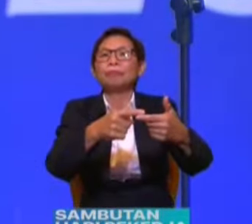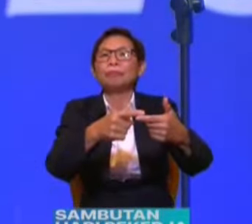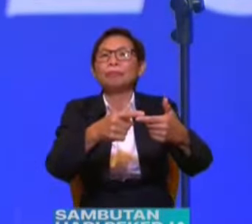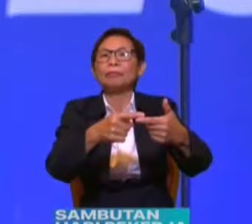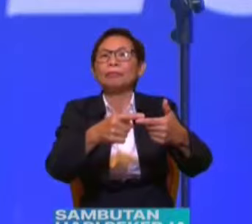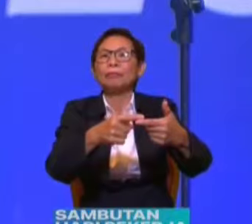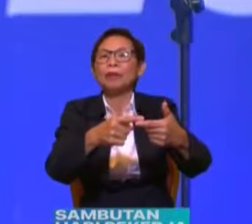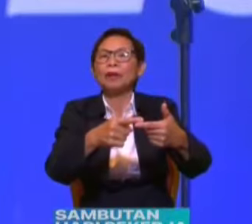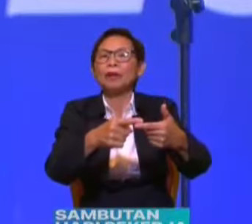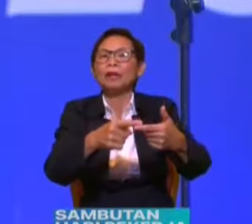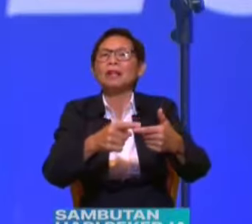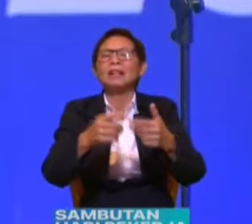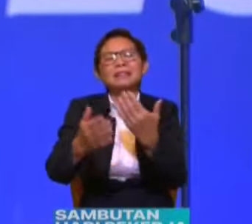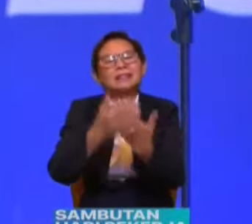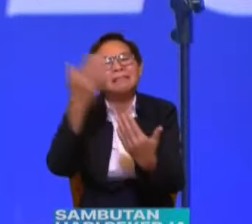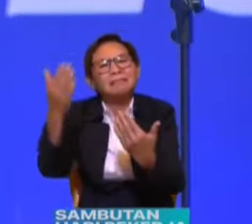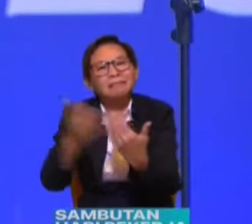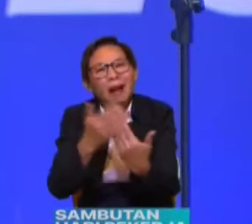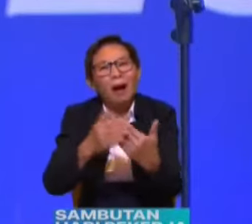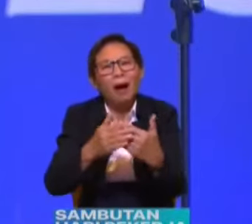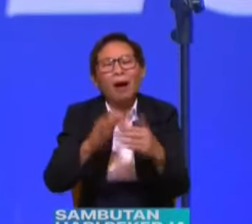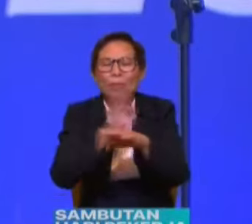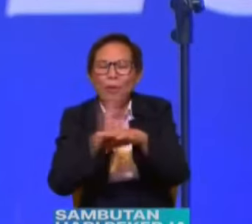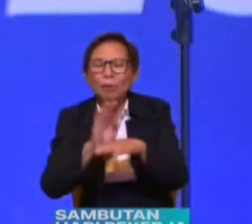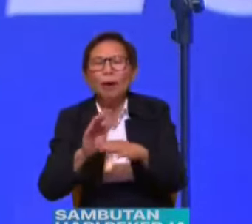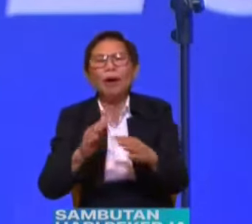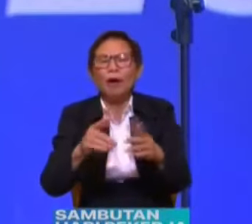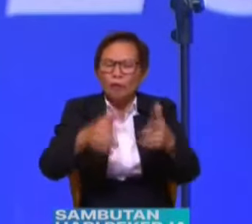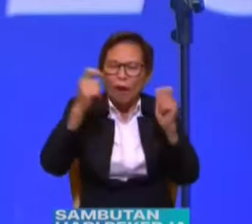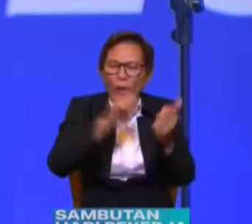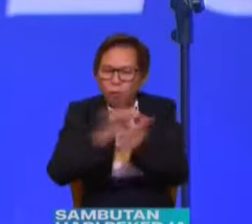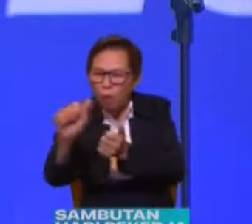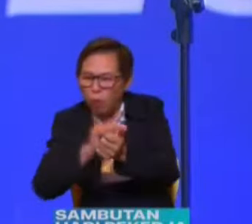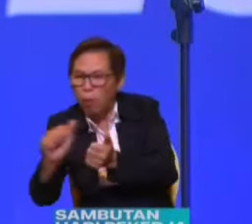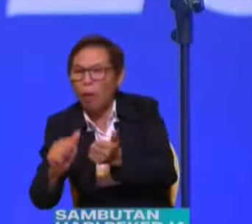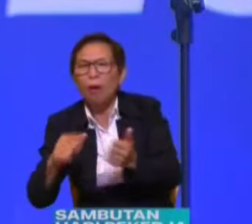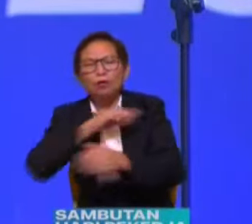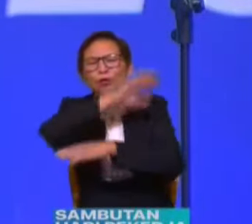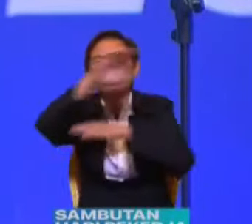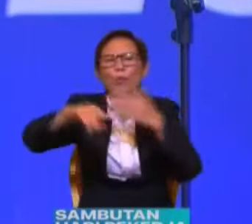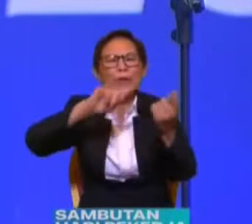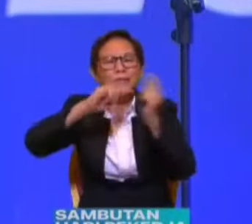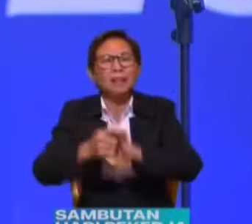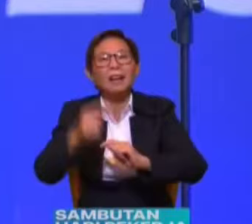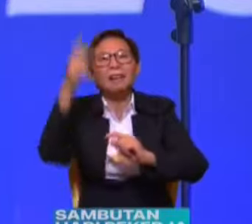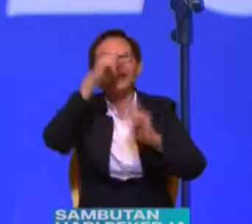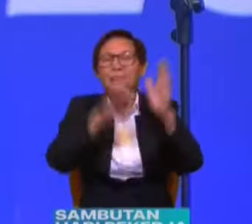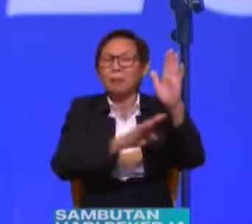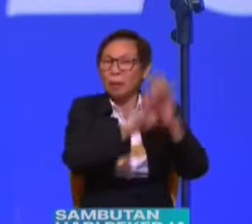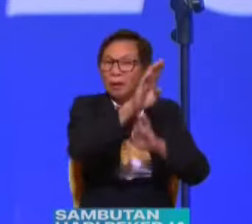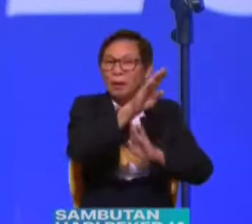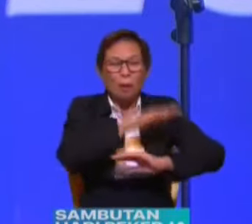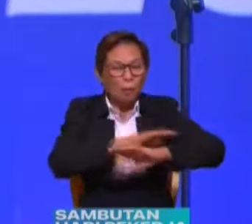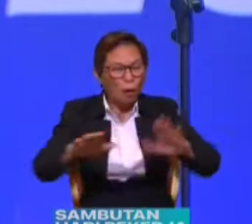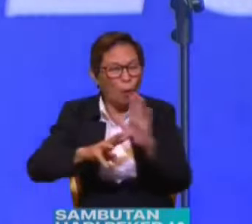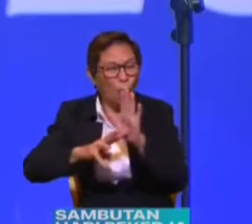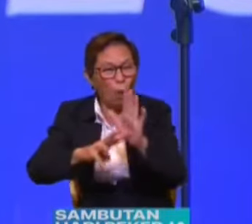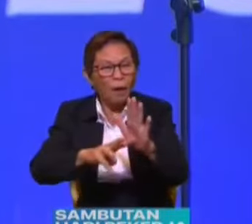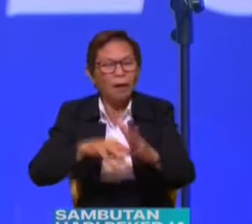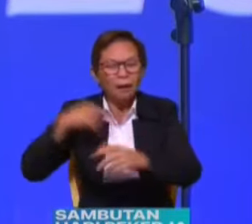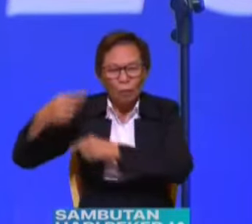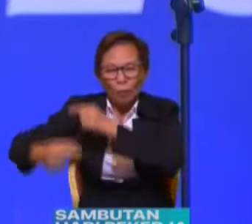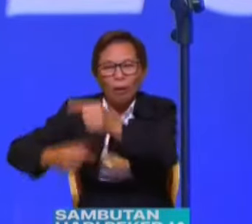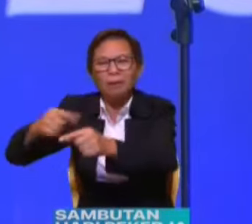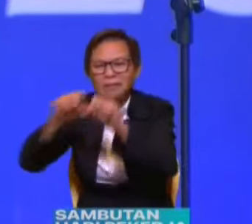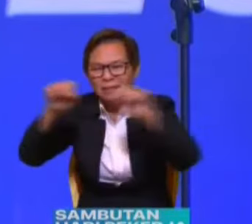of doing business. Mempercepatkan kelulusan. Semua kita rubah. Kerana ini kerajaan madani bukan mewakili dan mewarisi sistem